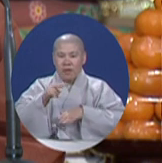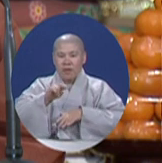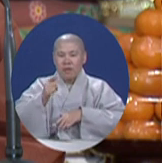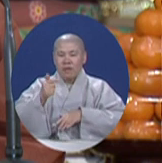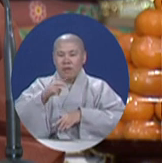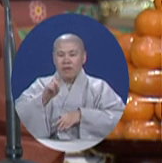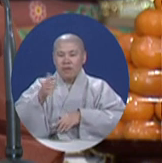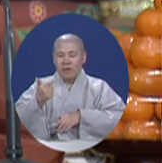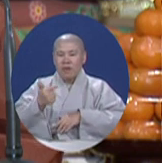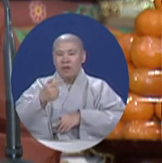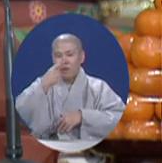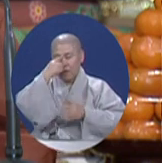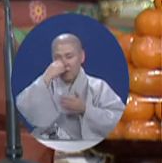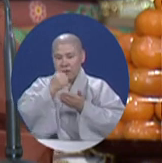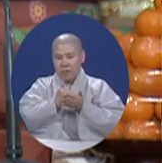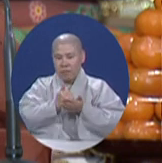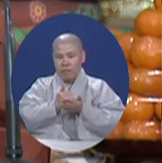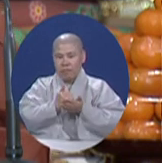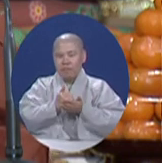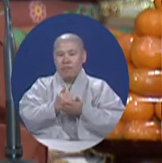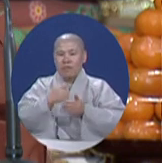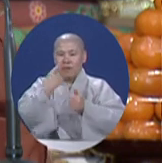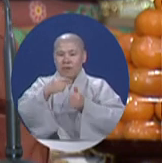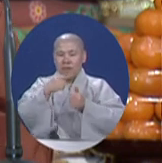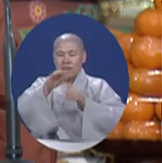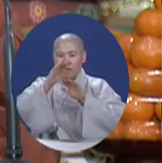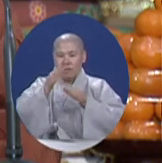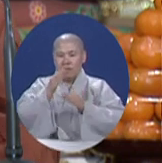서산스님 법문에 있습니다.